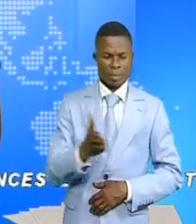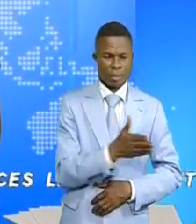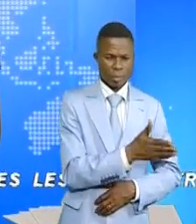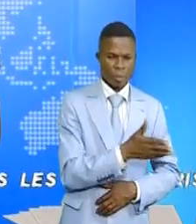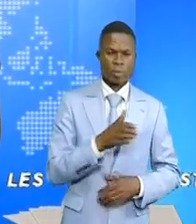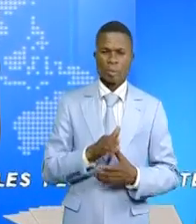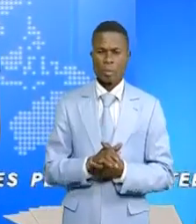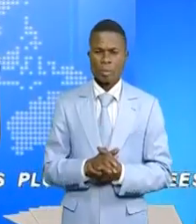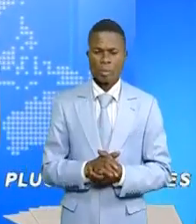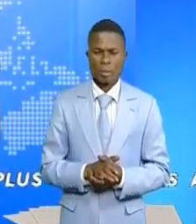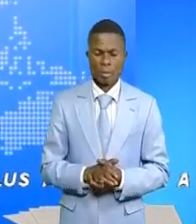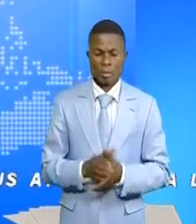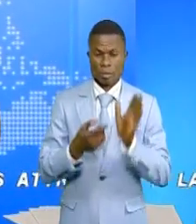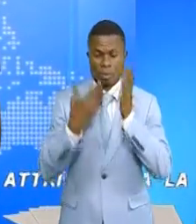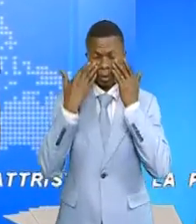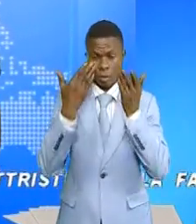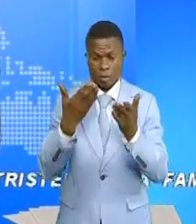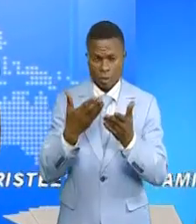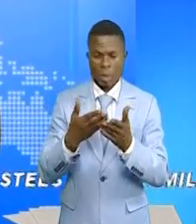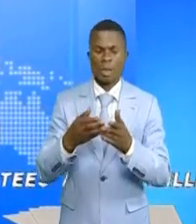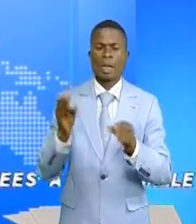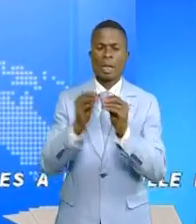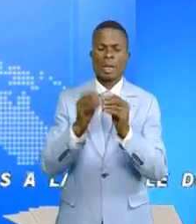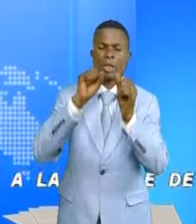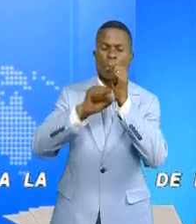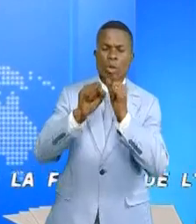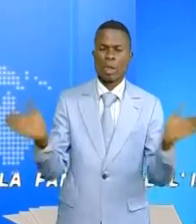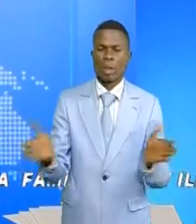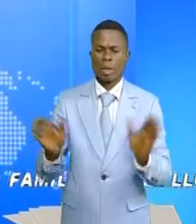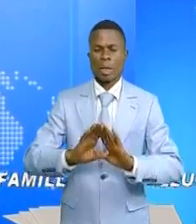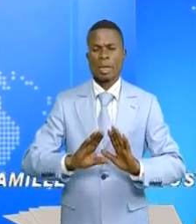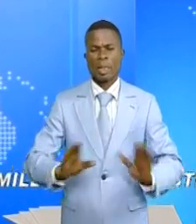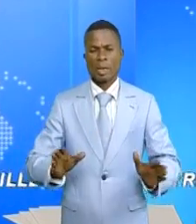Et puis, suivez cet atelier de sensibilisation et de renforcement de